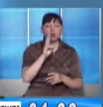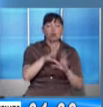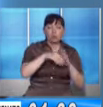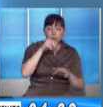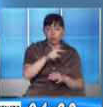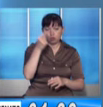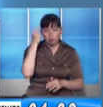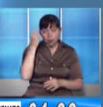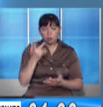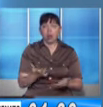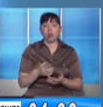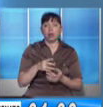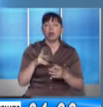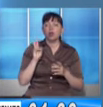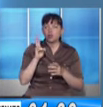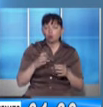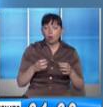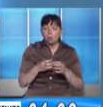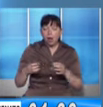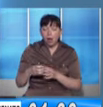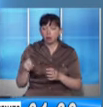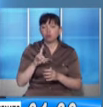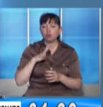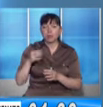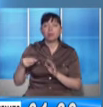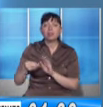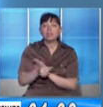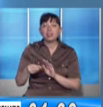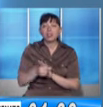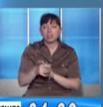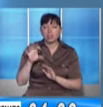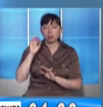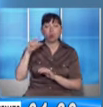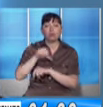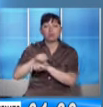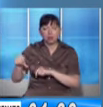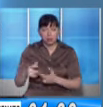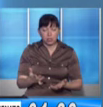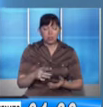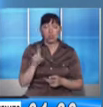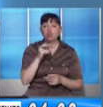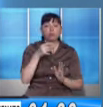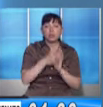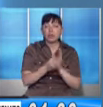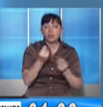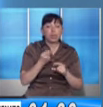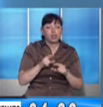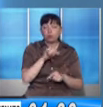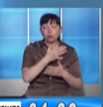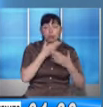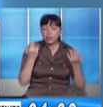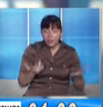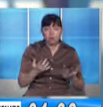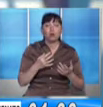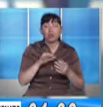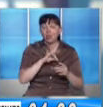se finanțează obscur în străinătate, să nu mai avem partide care cheltuie bani pe care nu i-au, și așa mai departe. Atunci vom trăi bine.